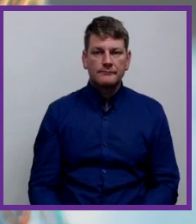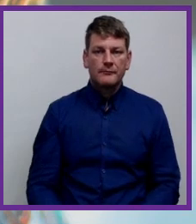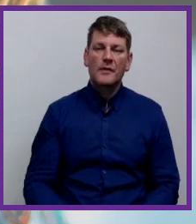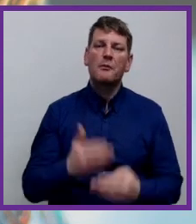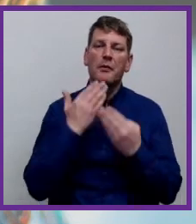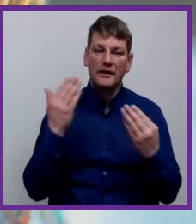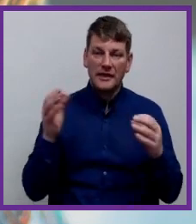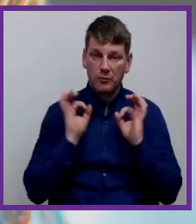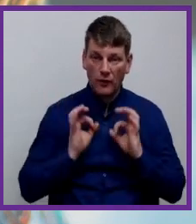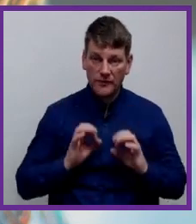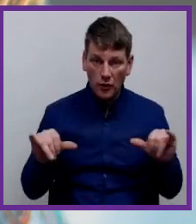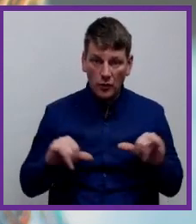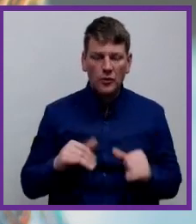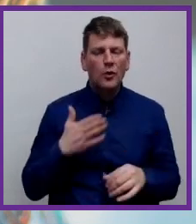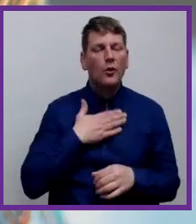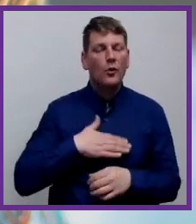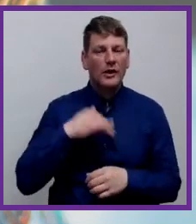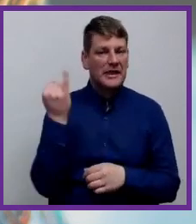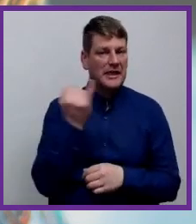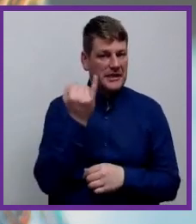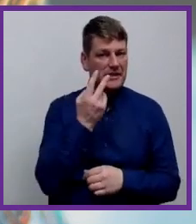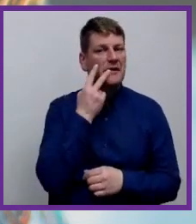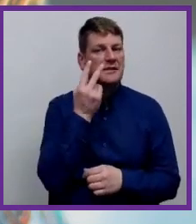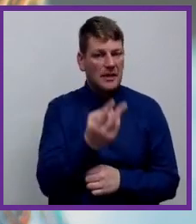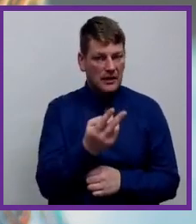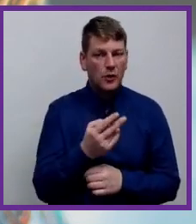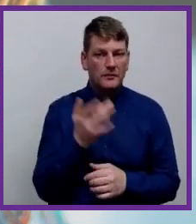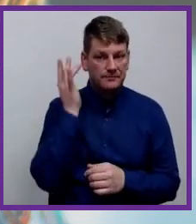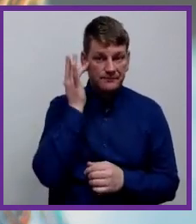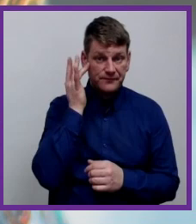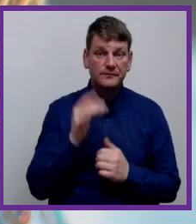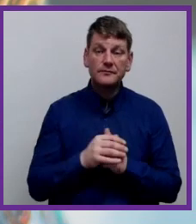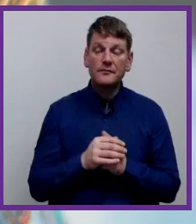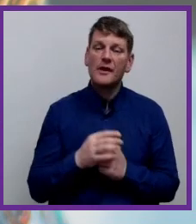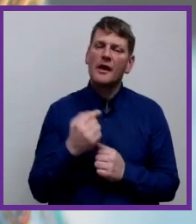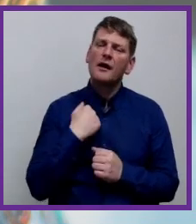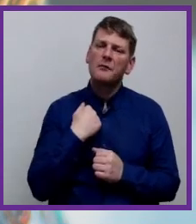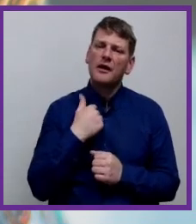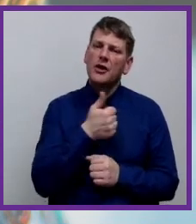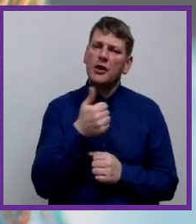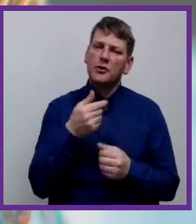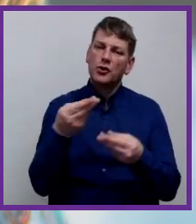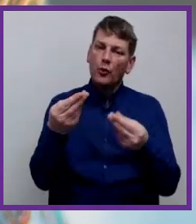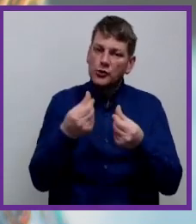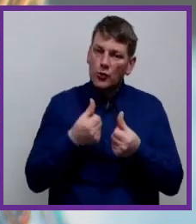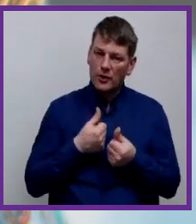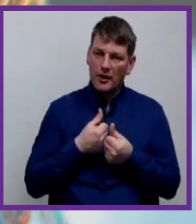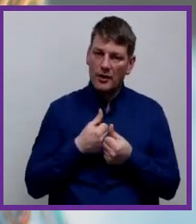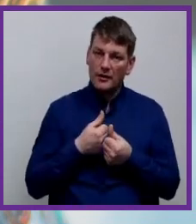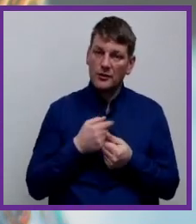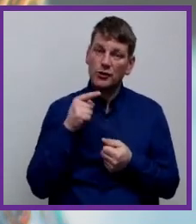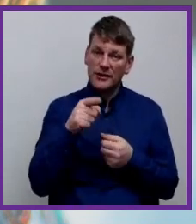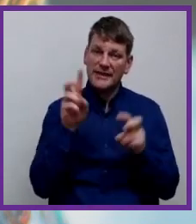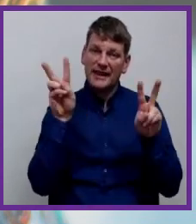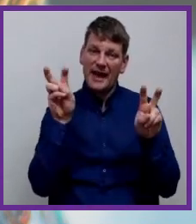Paldies, profesora kungs! Ļoti interesants skatījums. Un man īpaši uzrunāja šīs